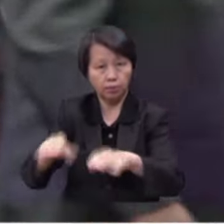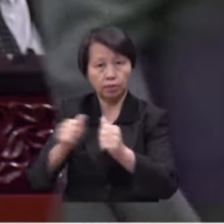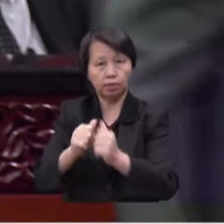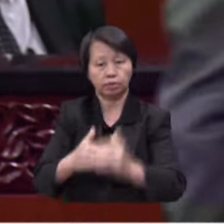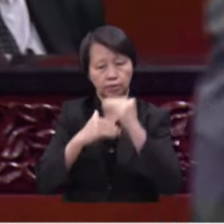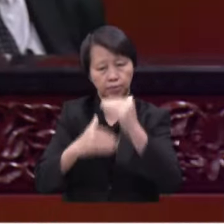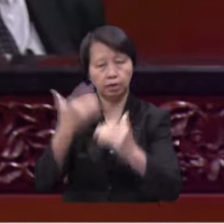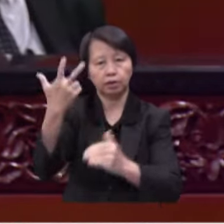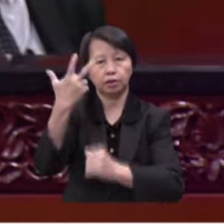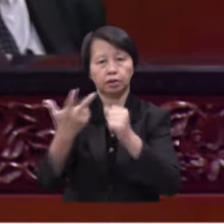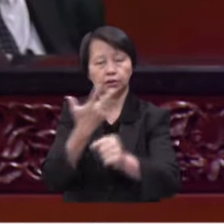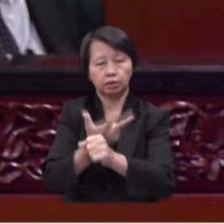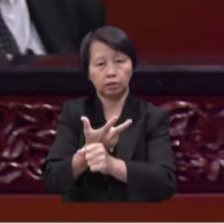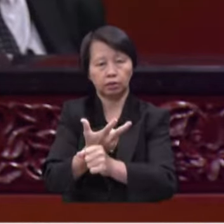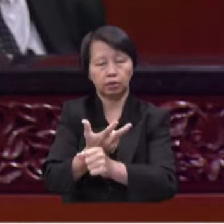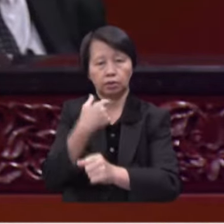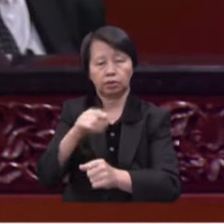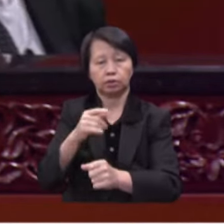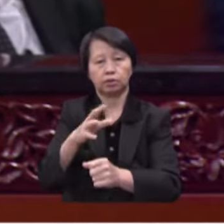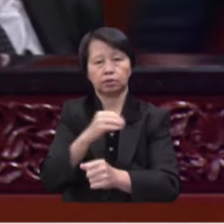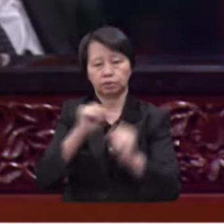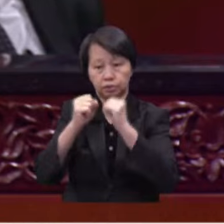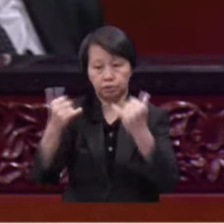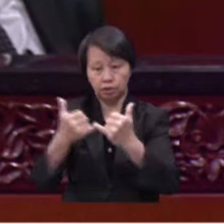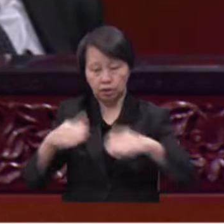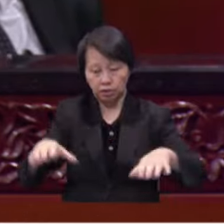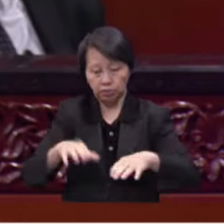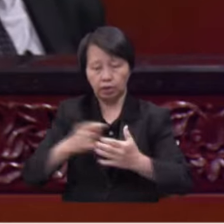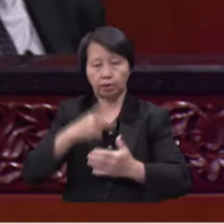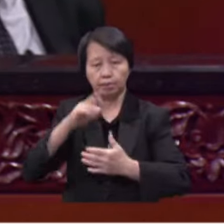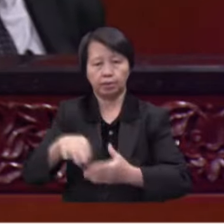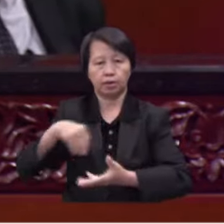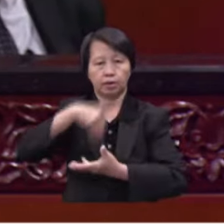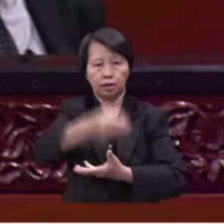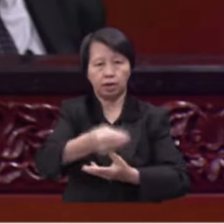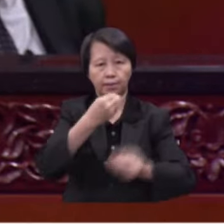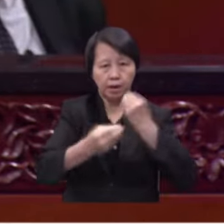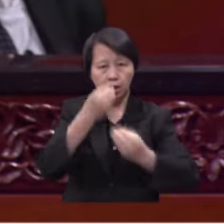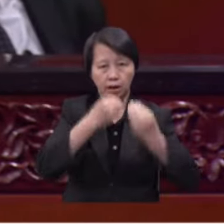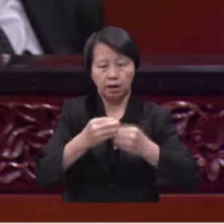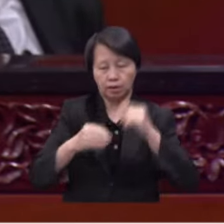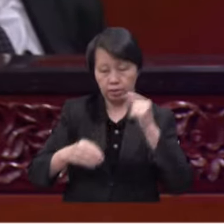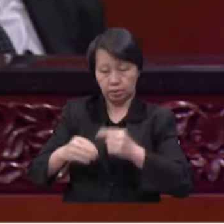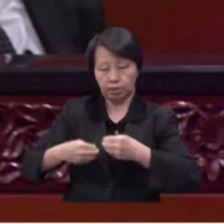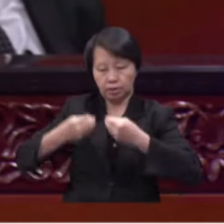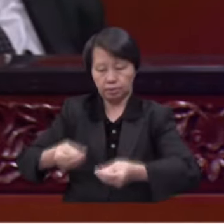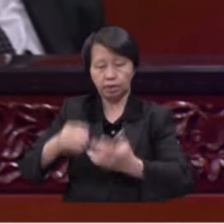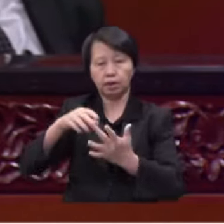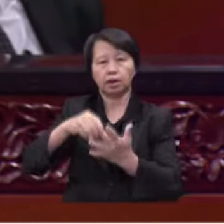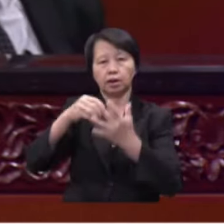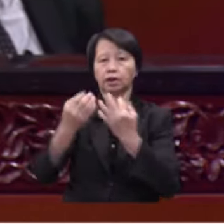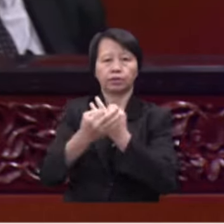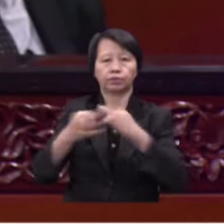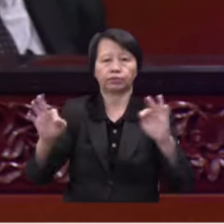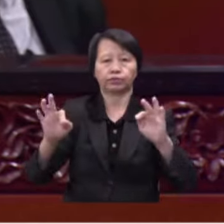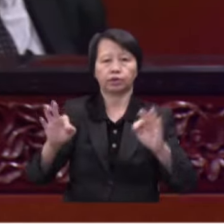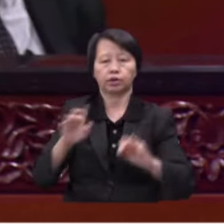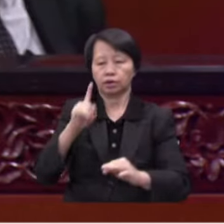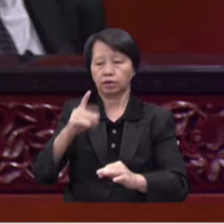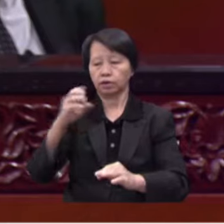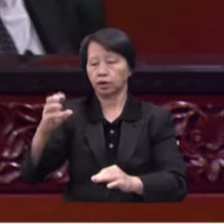Maximum 3 tahun taksiran manakala Syarikat yang menjalankan Project pengeluaran bahan makanan pula diberi pengecualian Cukai pendapatan